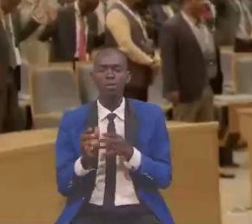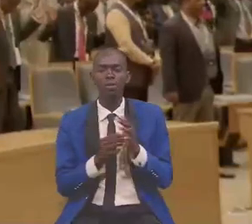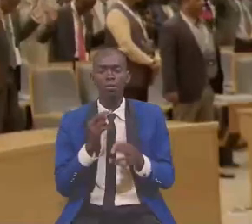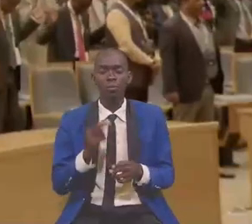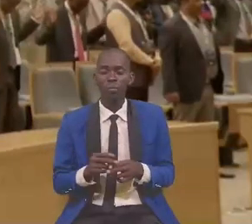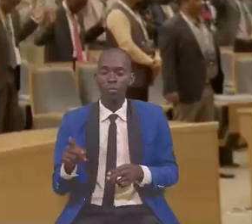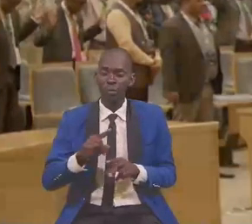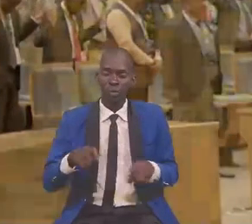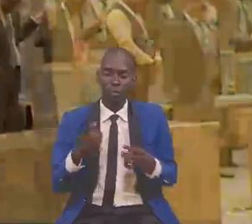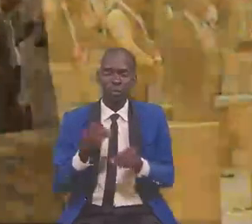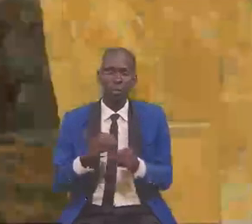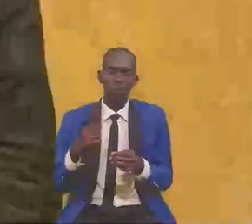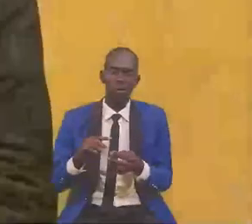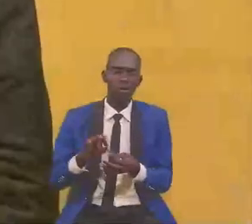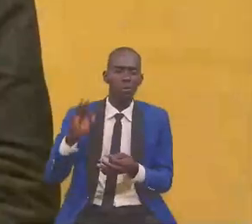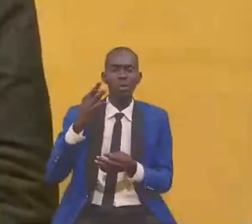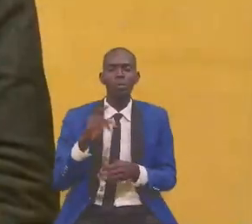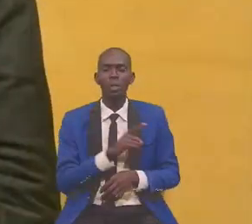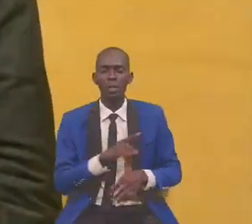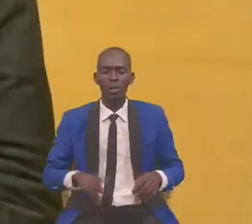irez dans l'esprit du Seigneur.